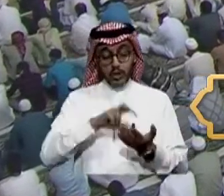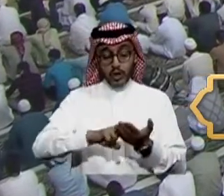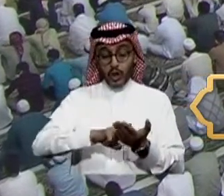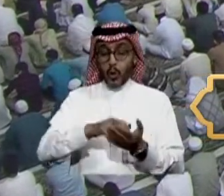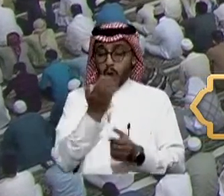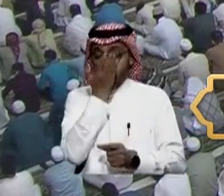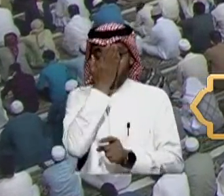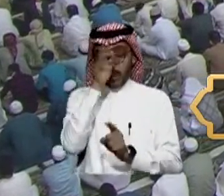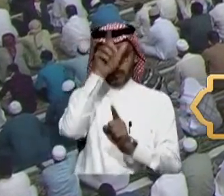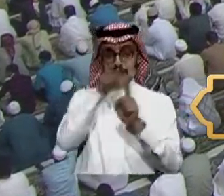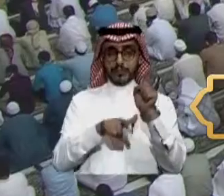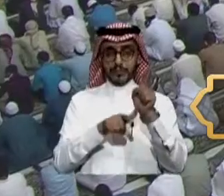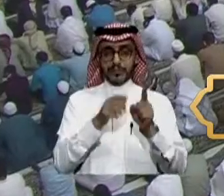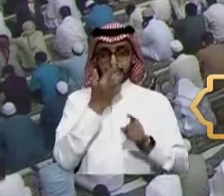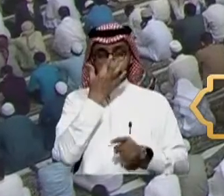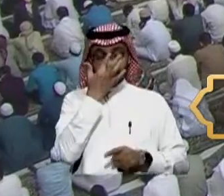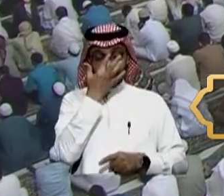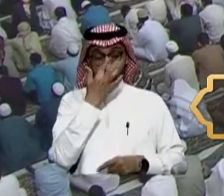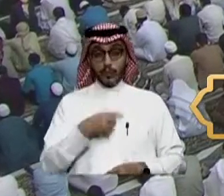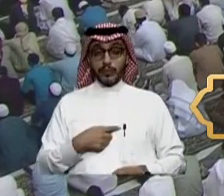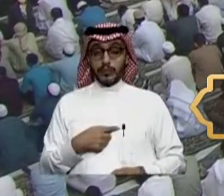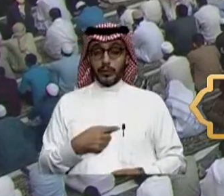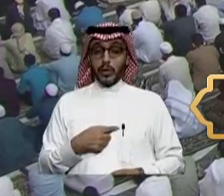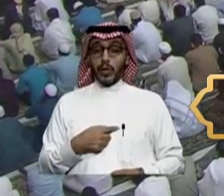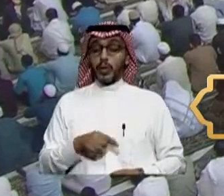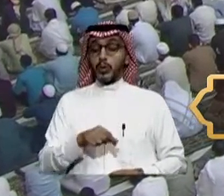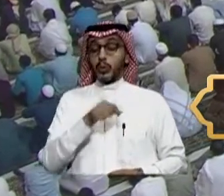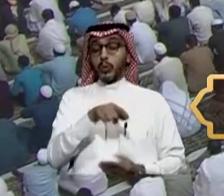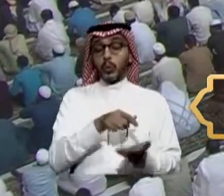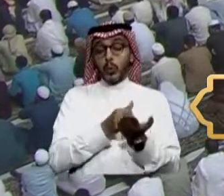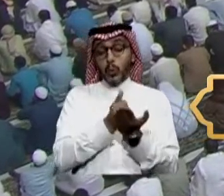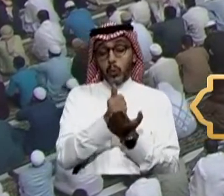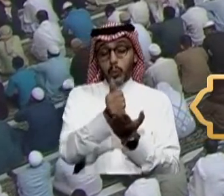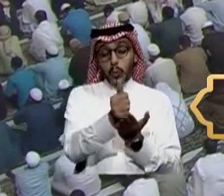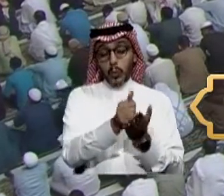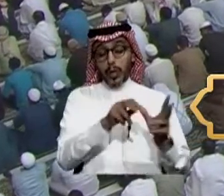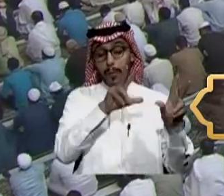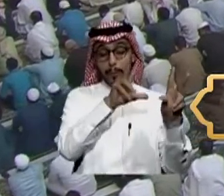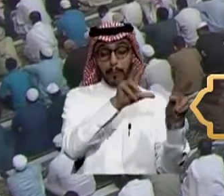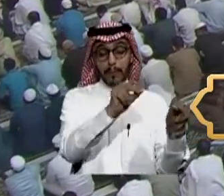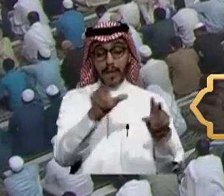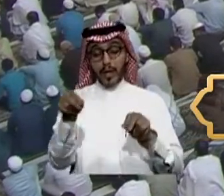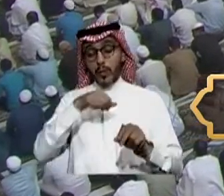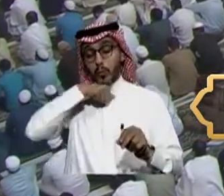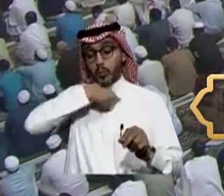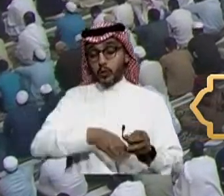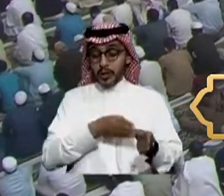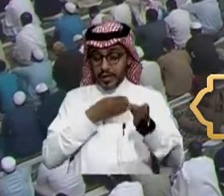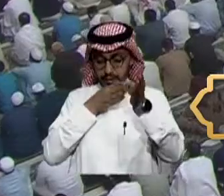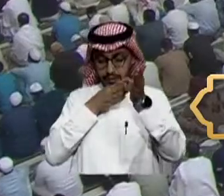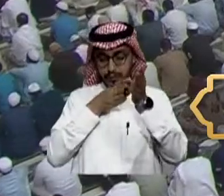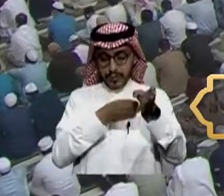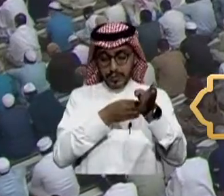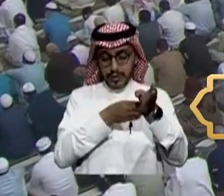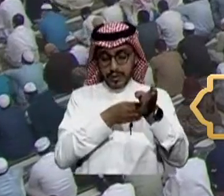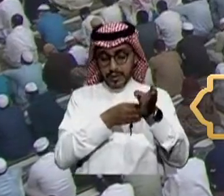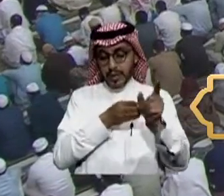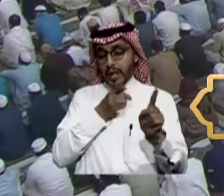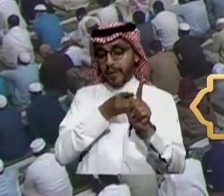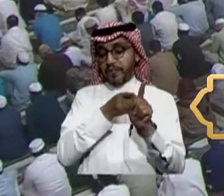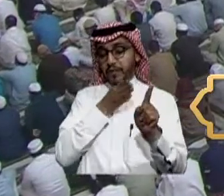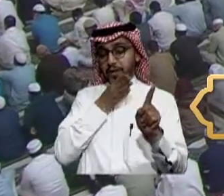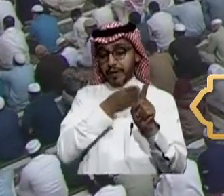الله عباد الله وليكن لكم في هذا الهدي النبوي المحمدي اسوه